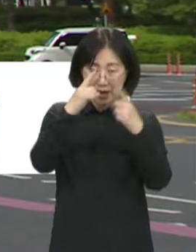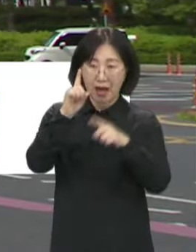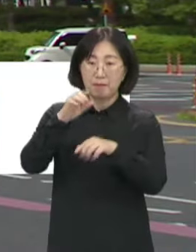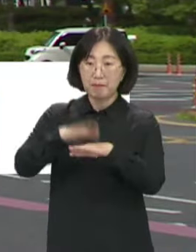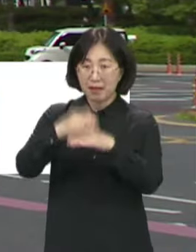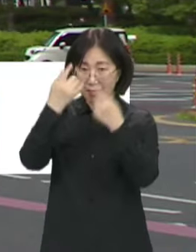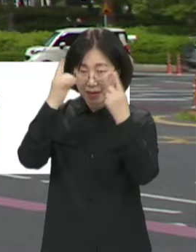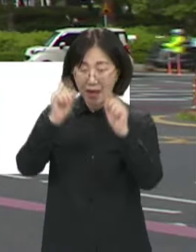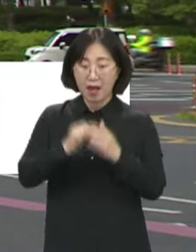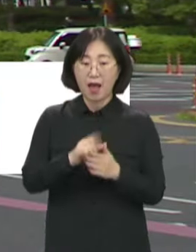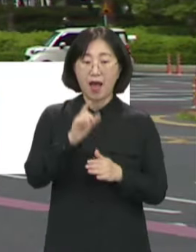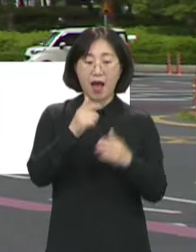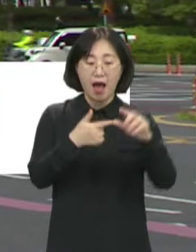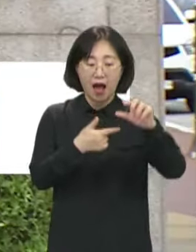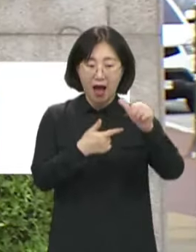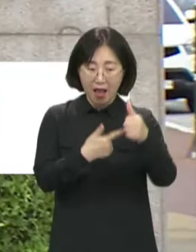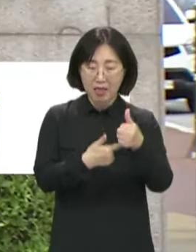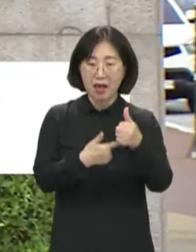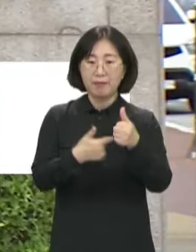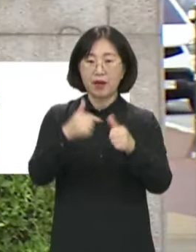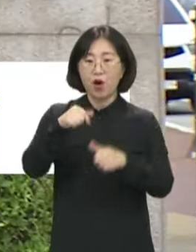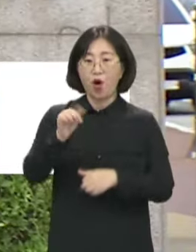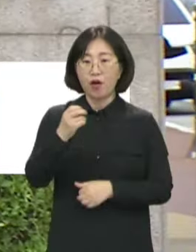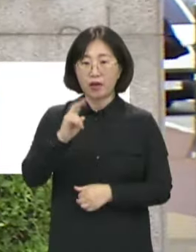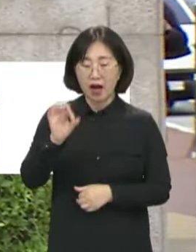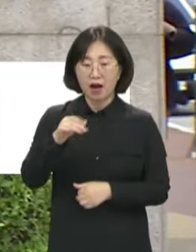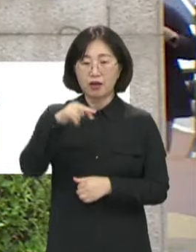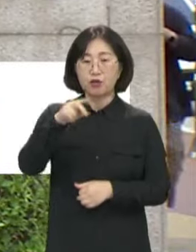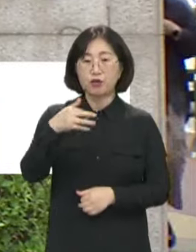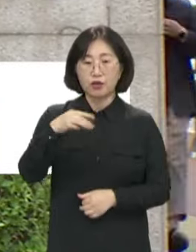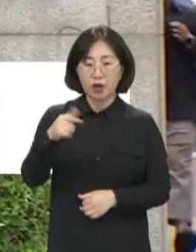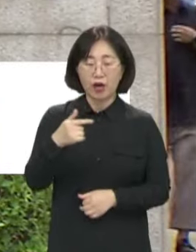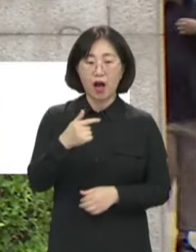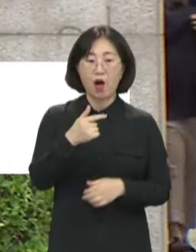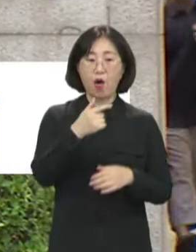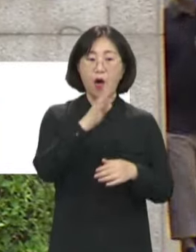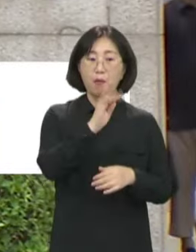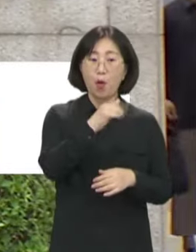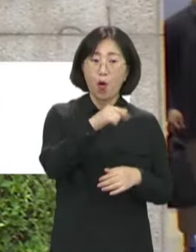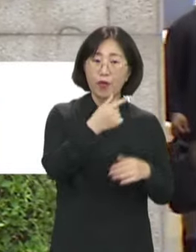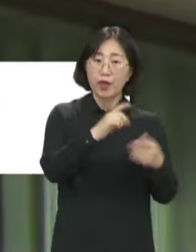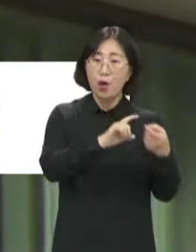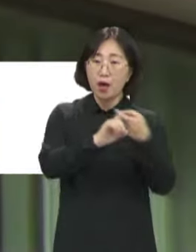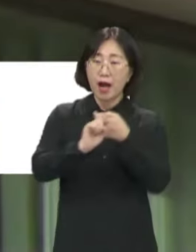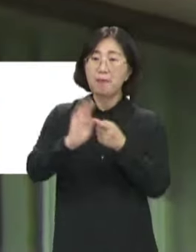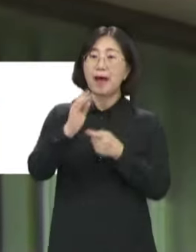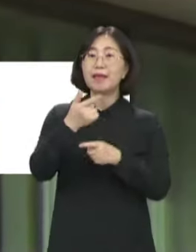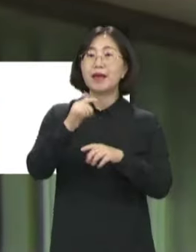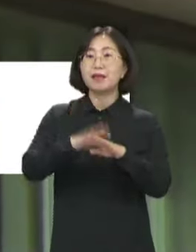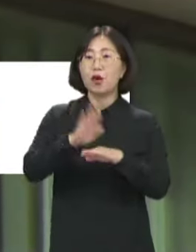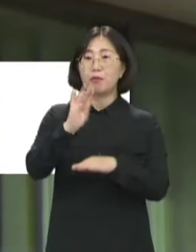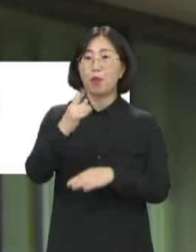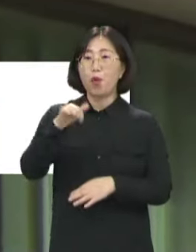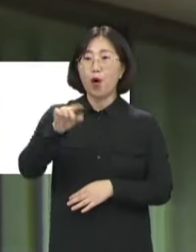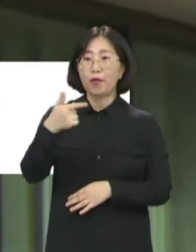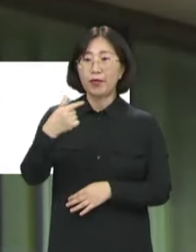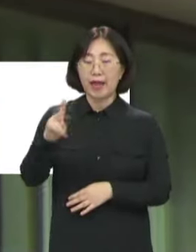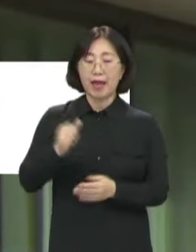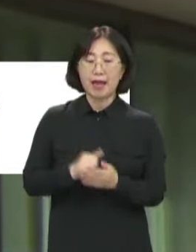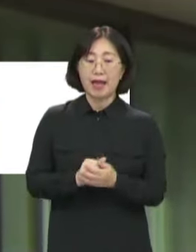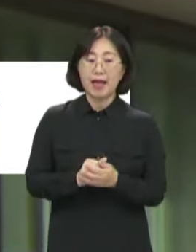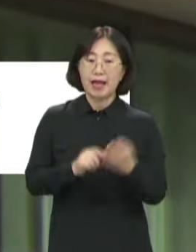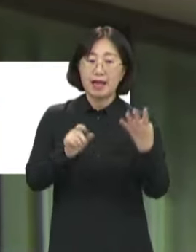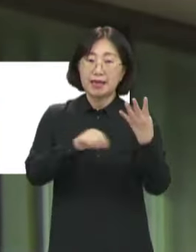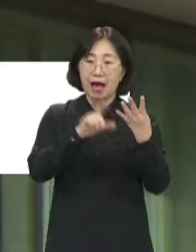비롯해 한남대와 건양대, 순천향대, 대구 광주보건대와 연합한 대전보건대 등 지난 4월